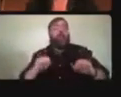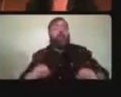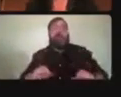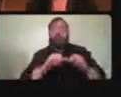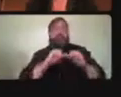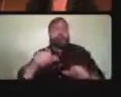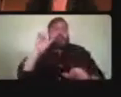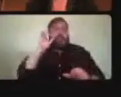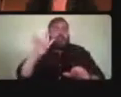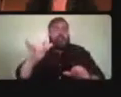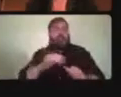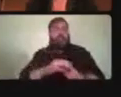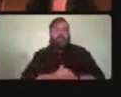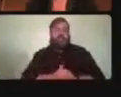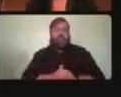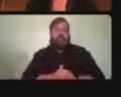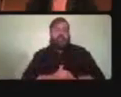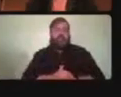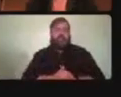kujitolea kujaribu tena.